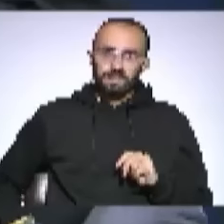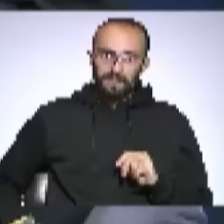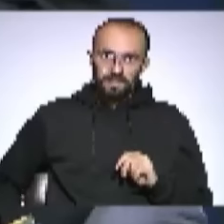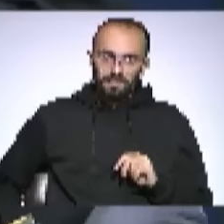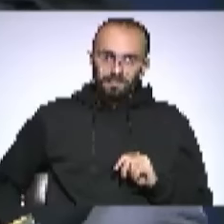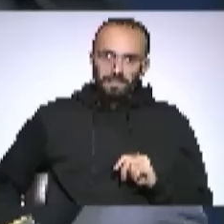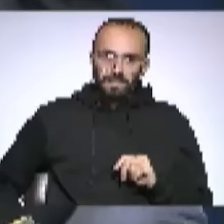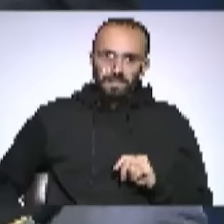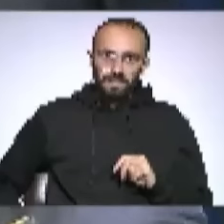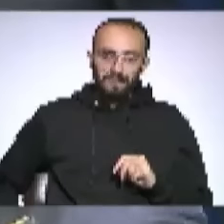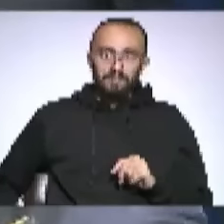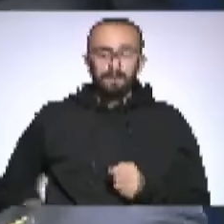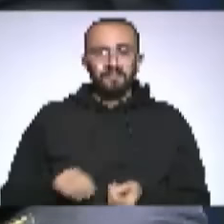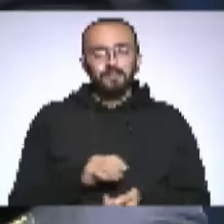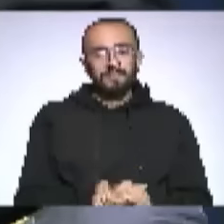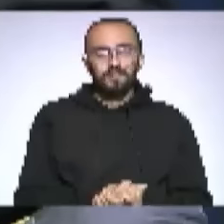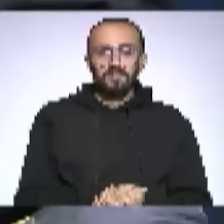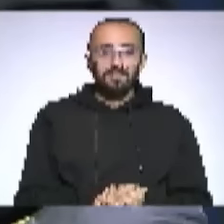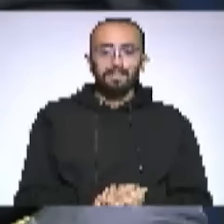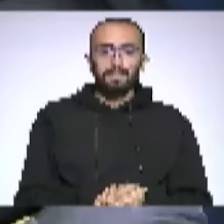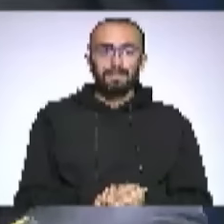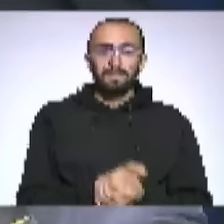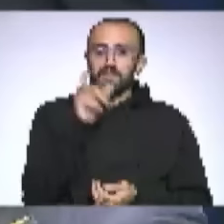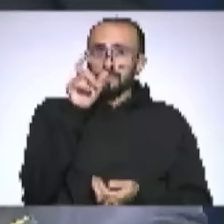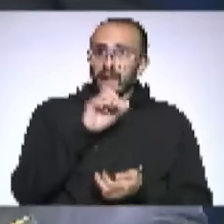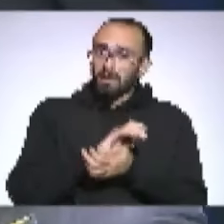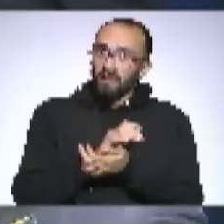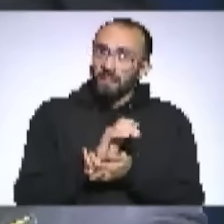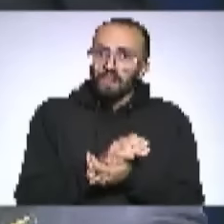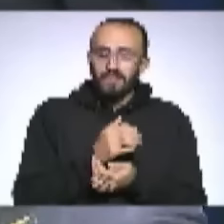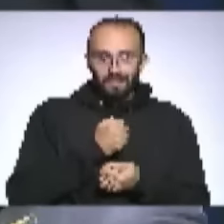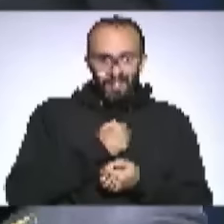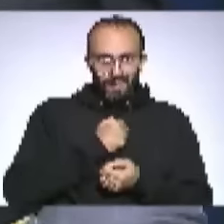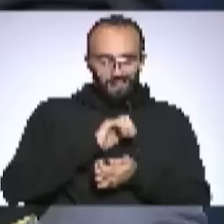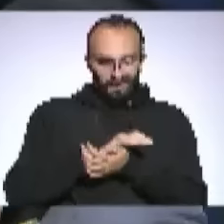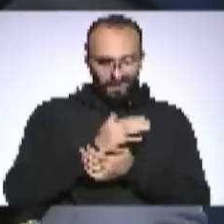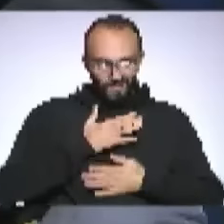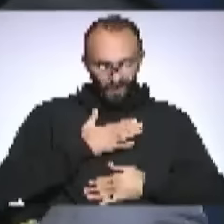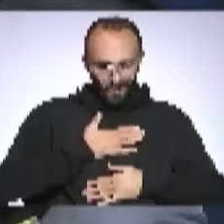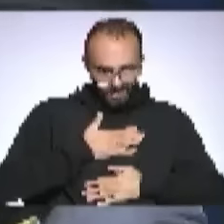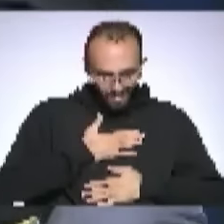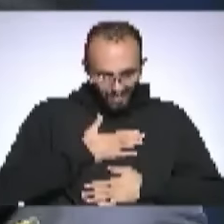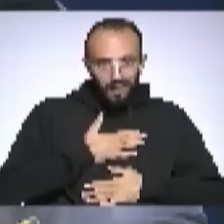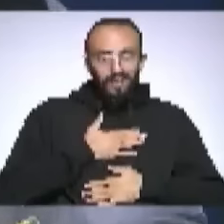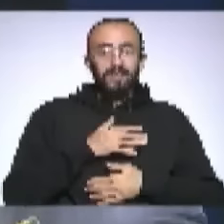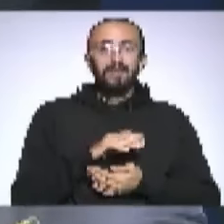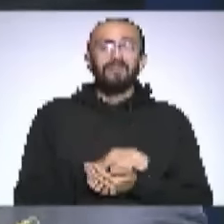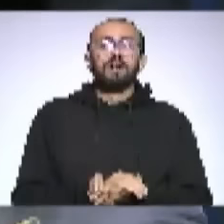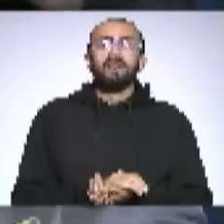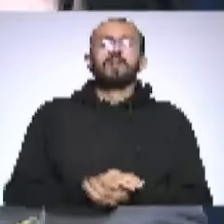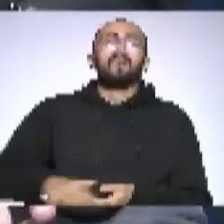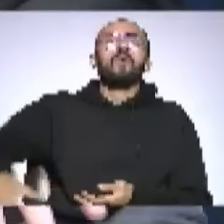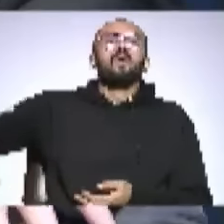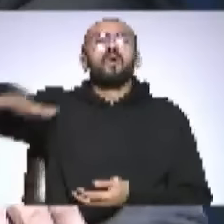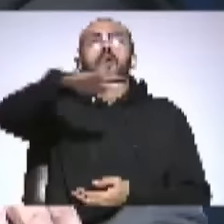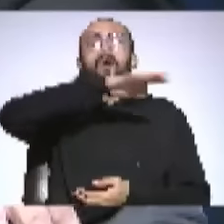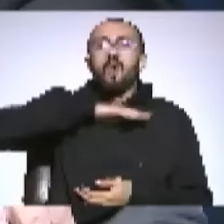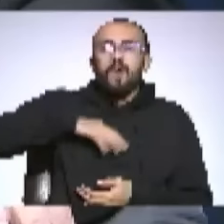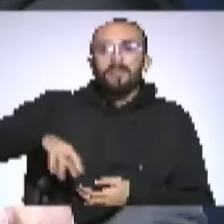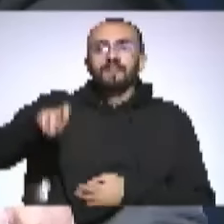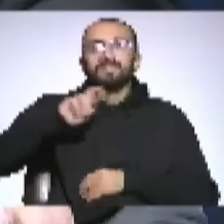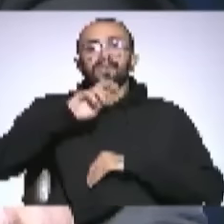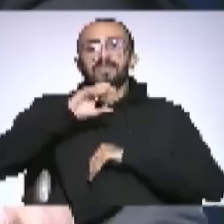الادس يعني يا بتوع طنطا اه بيقول طنطا الاول اهو يا كل الكرازه المرقسيه ده